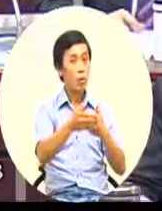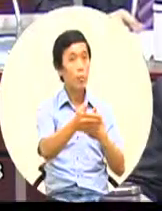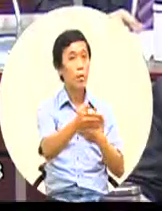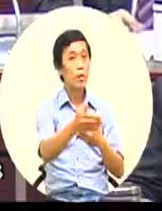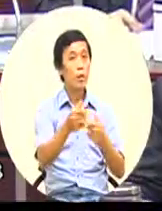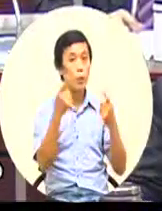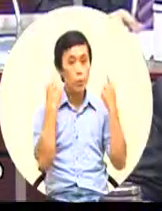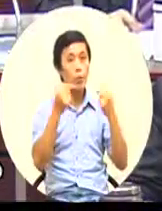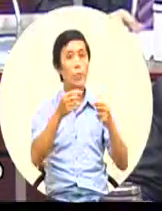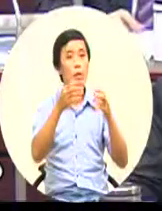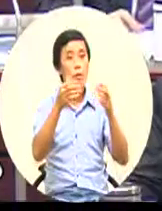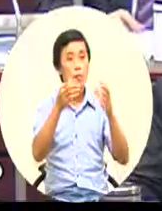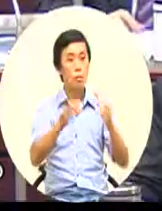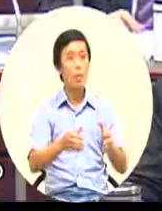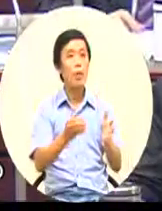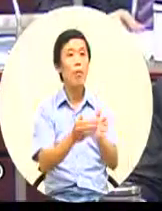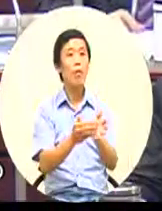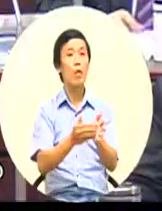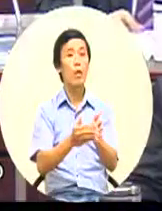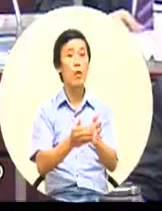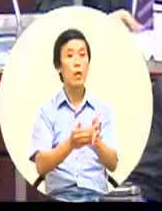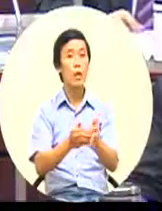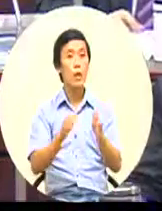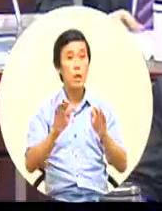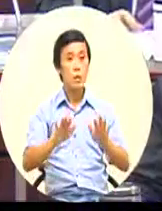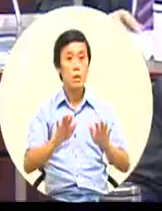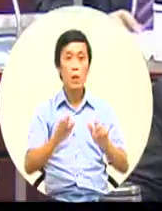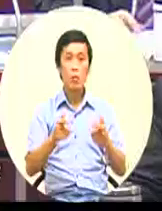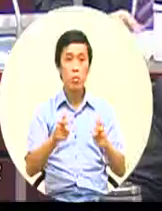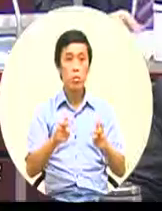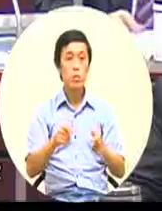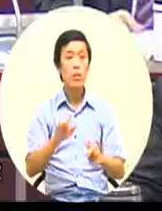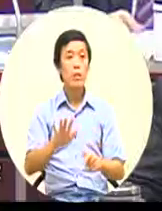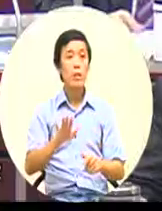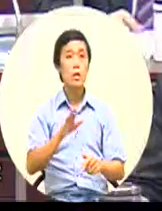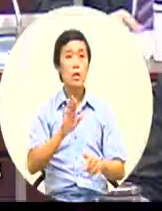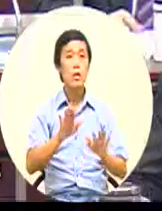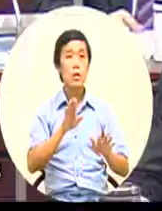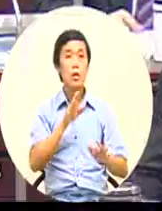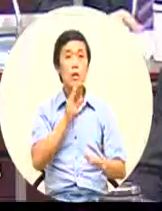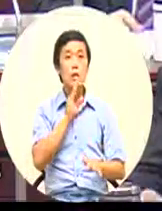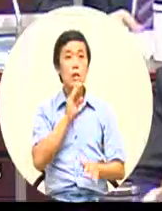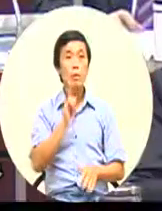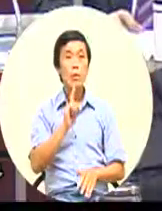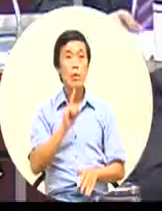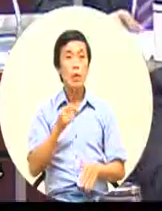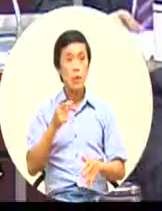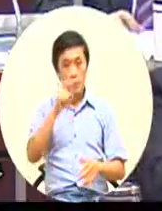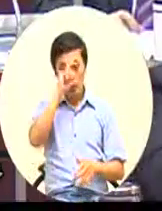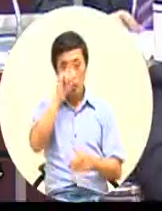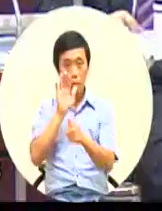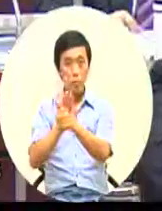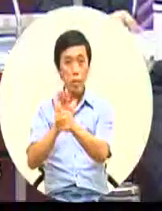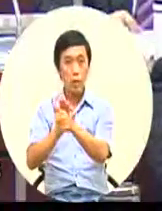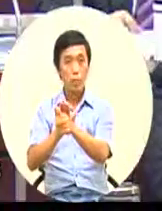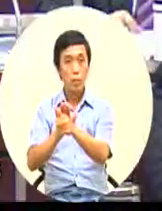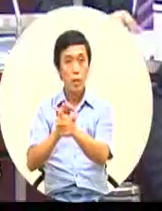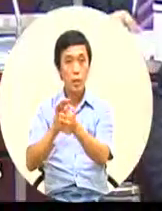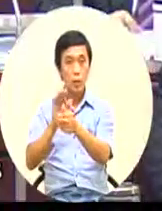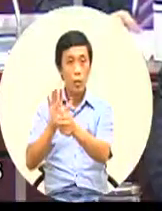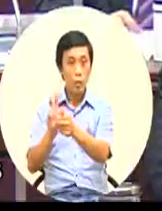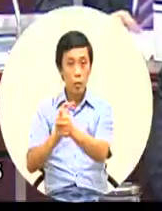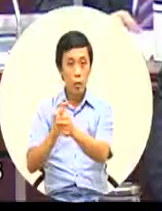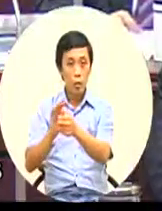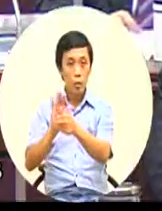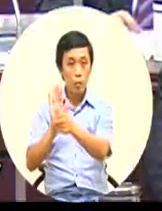已经完成，我们现在不是，我们现在是说，我们可以做了更加完满周延，我